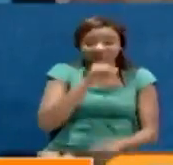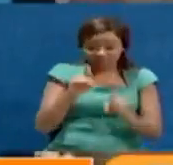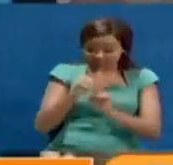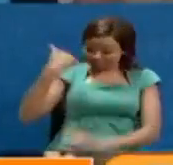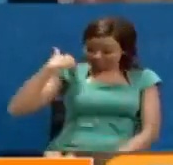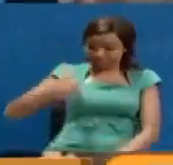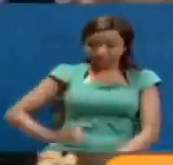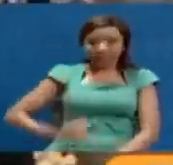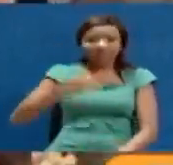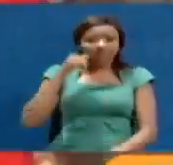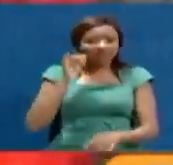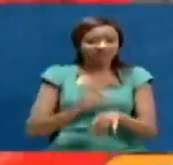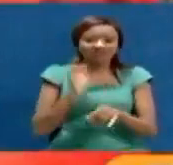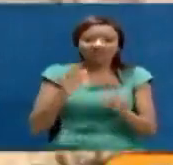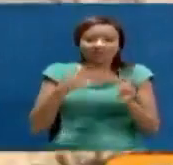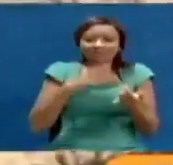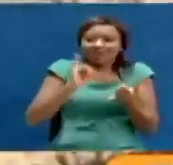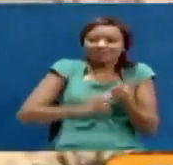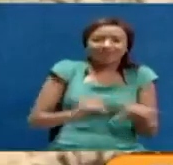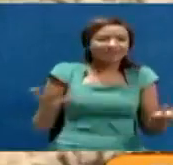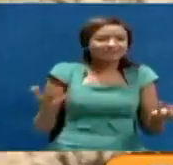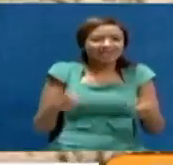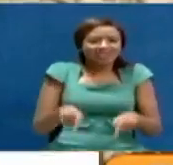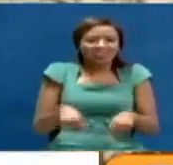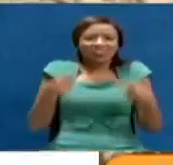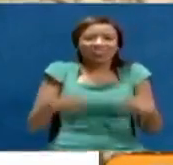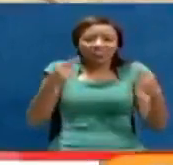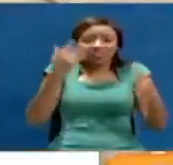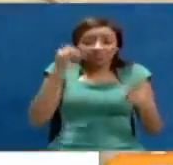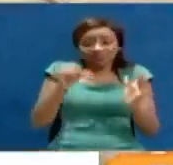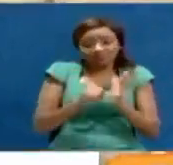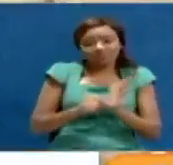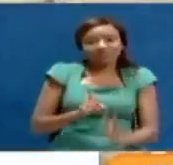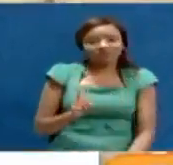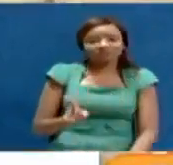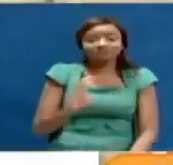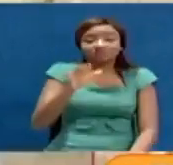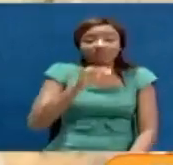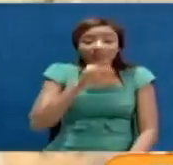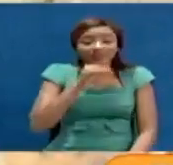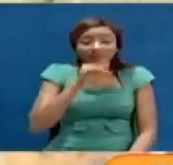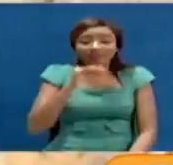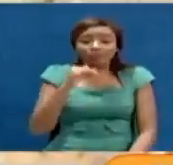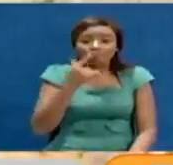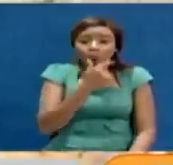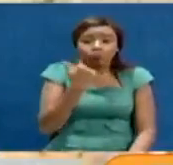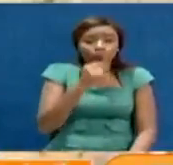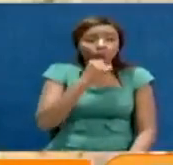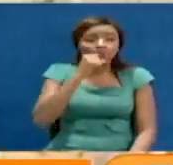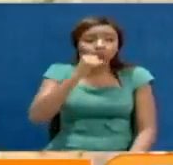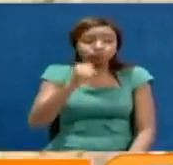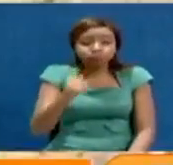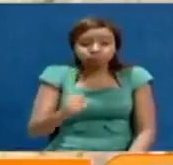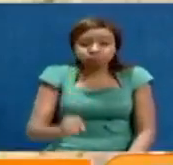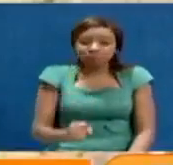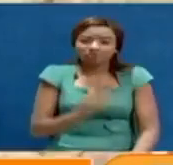mmoja ambao ndo wazao saizi zimevurugika, ni kwa ajili ya mambo kama hayo. Wazee ambao umri wao uko juu zaidi au wote